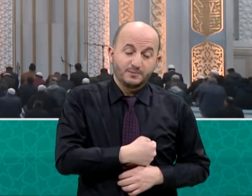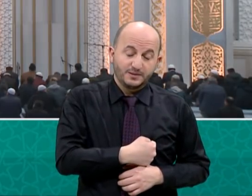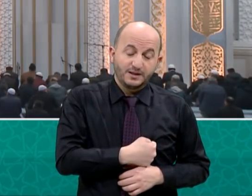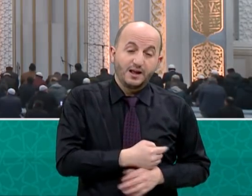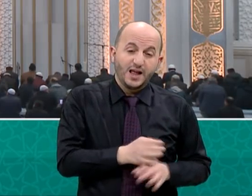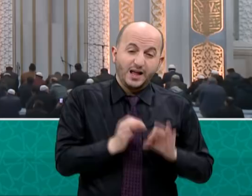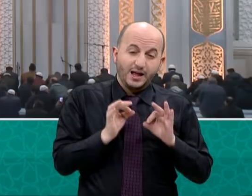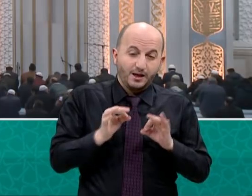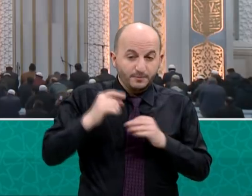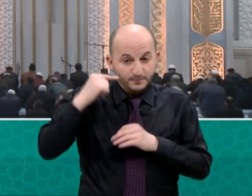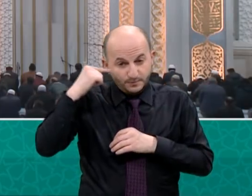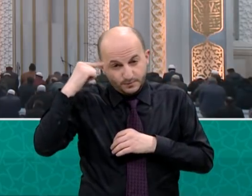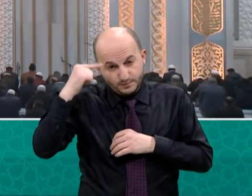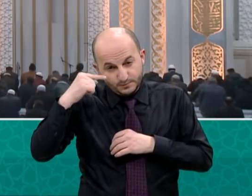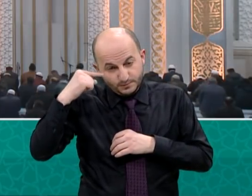hem irademizin